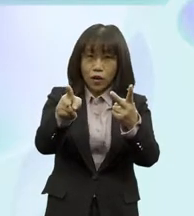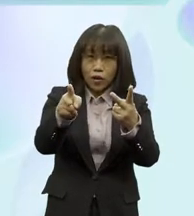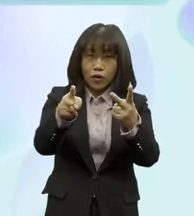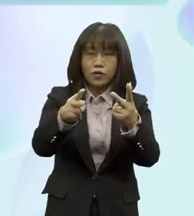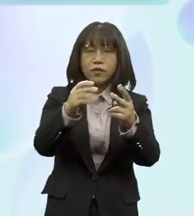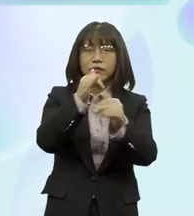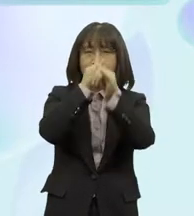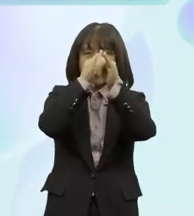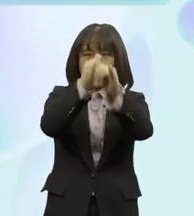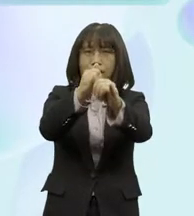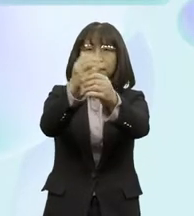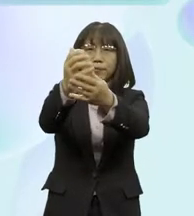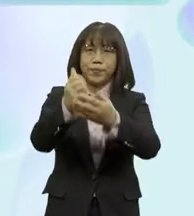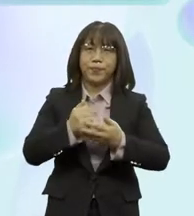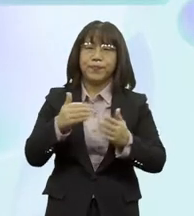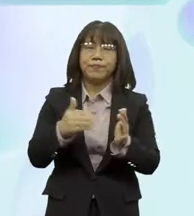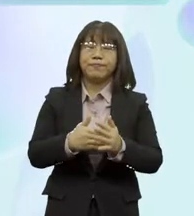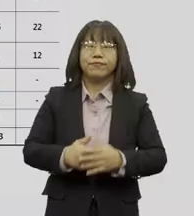장려상을 수상했습니다.